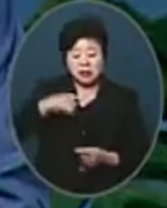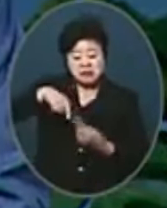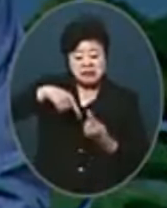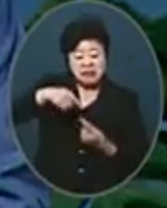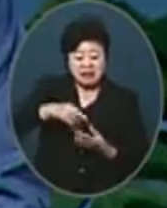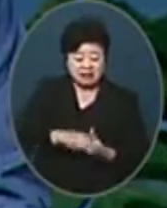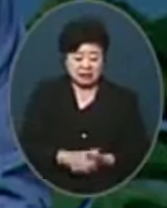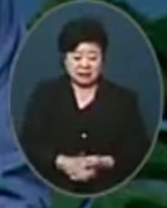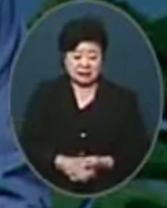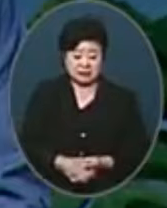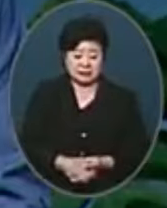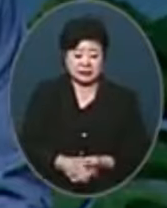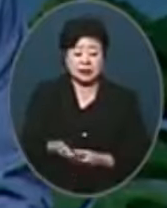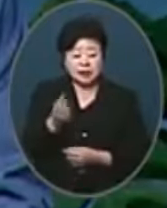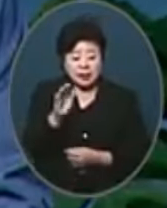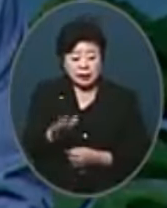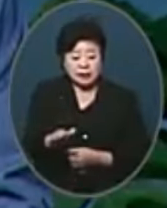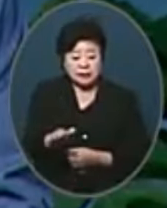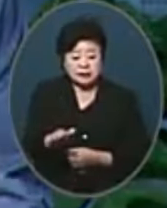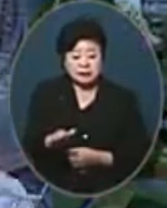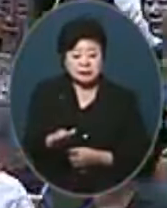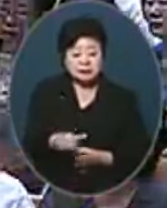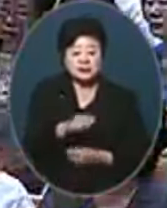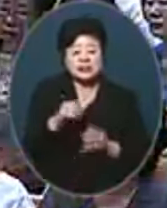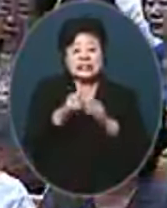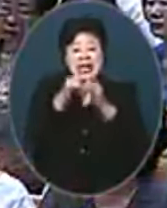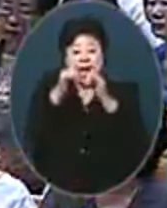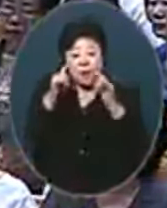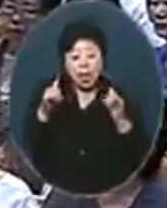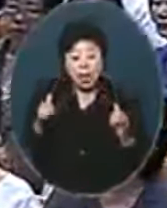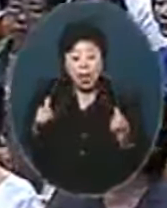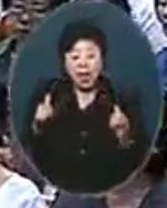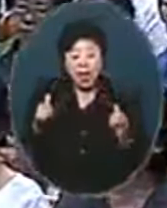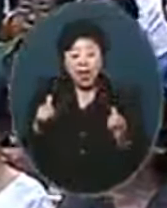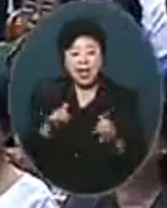변명했습니다. 그러나 어쩌면 우리 사회가